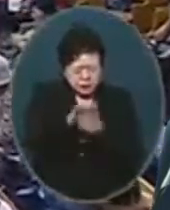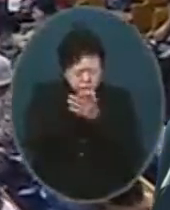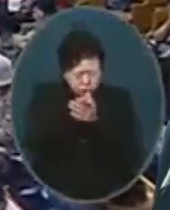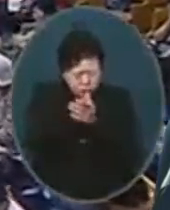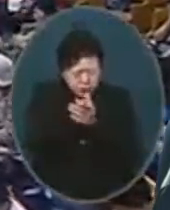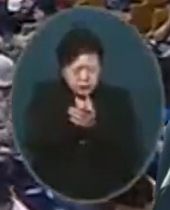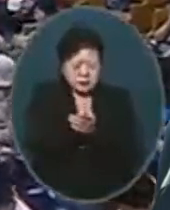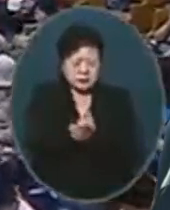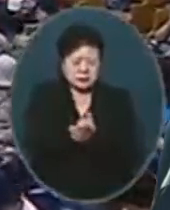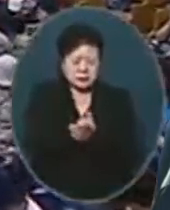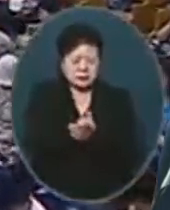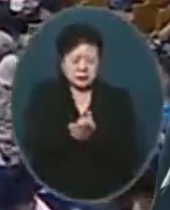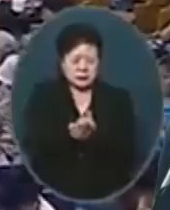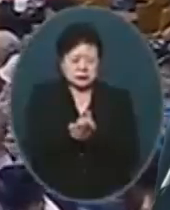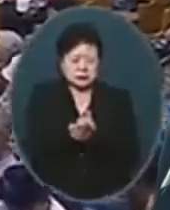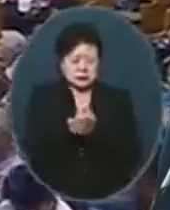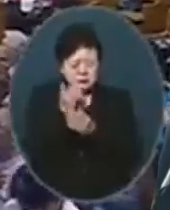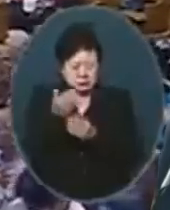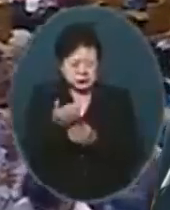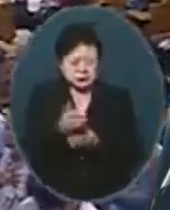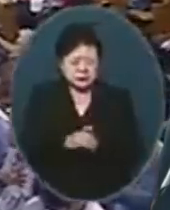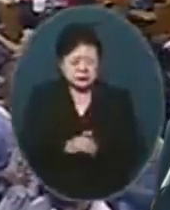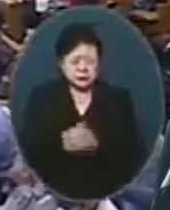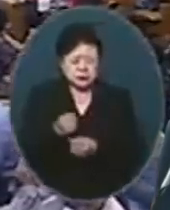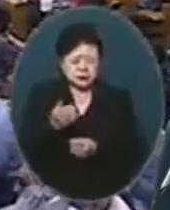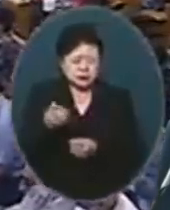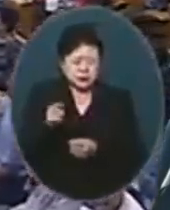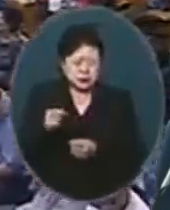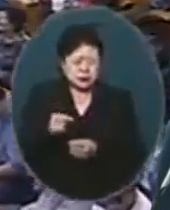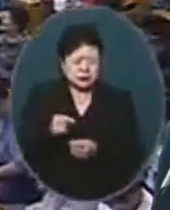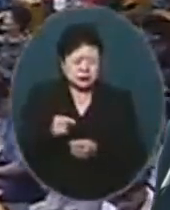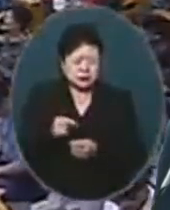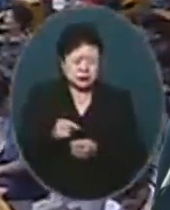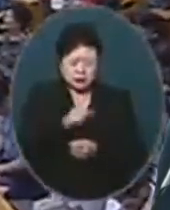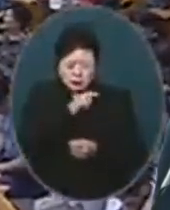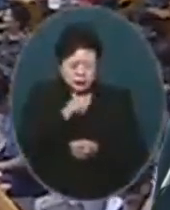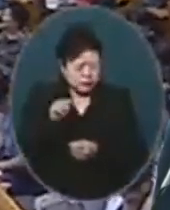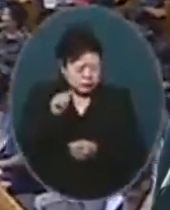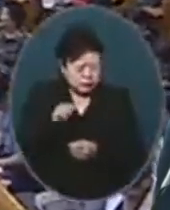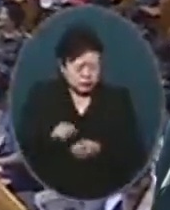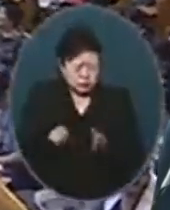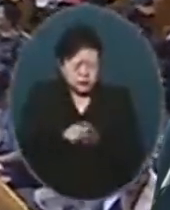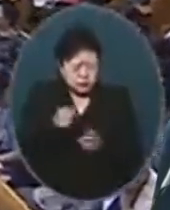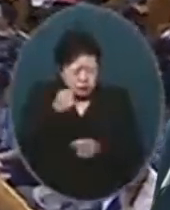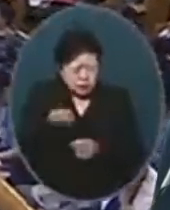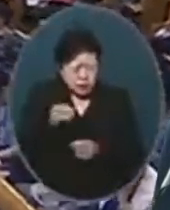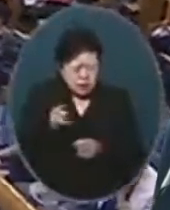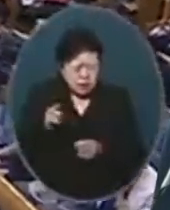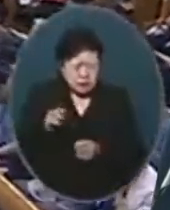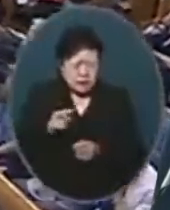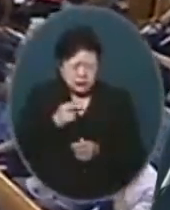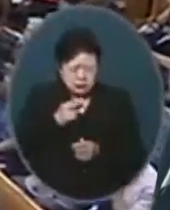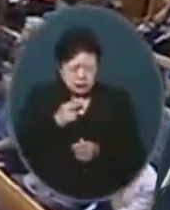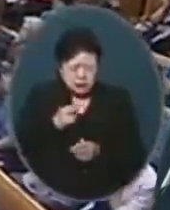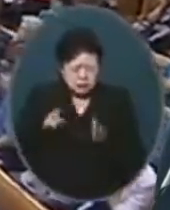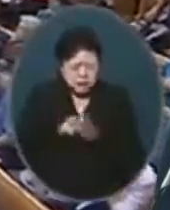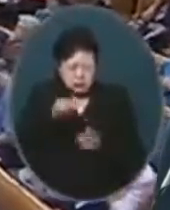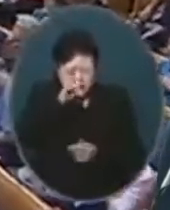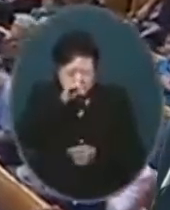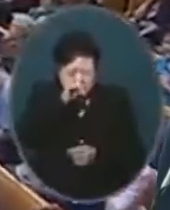기도합니다. 저들은 99% 못 믿어도 1%는 믿고 있는